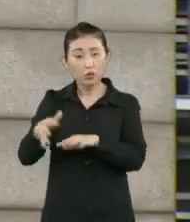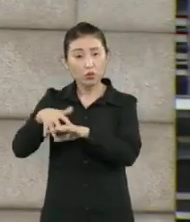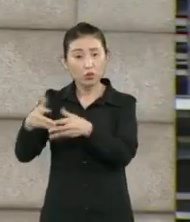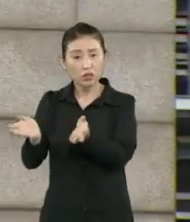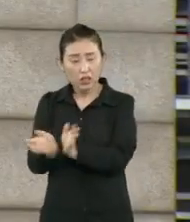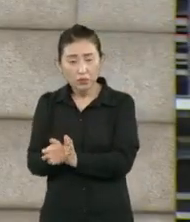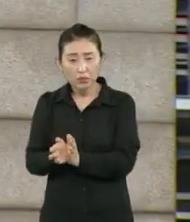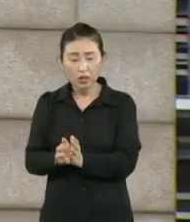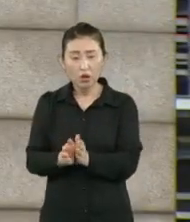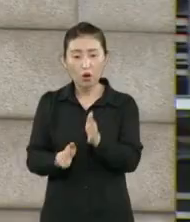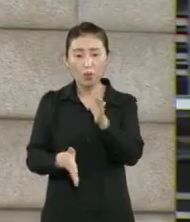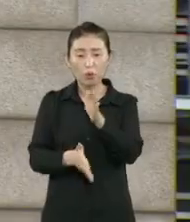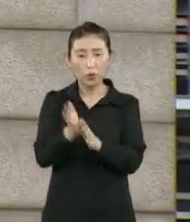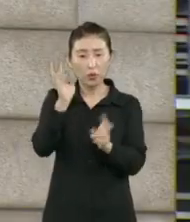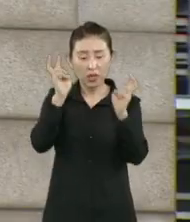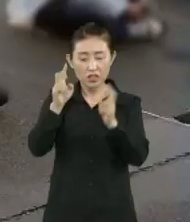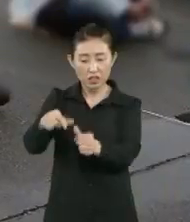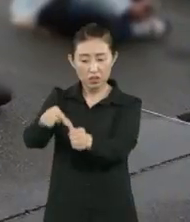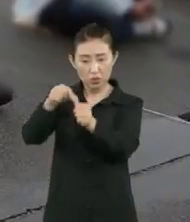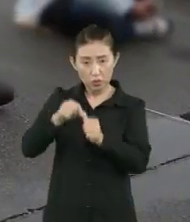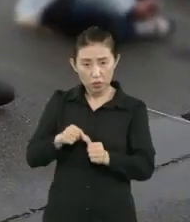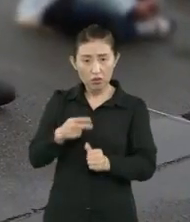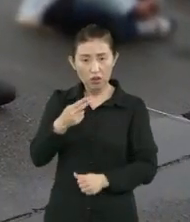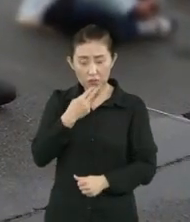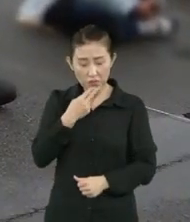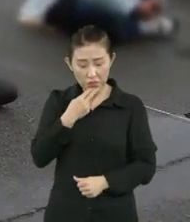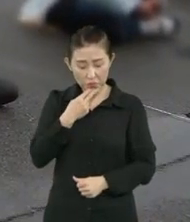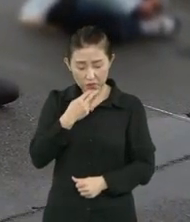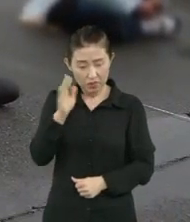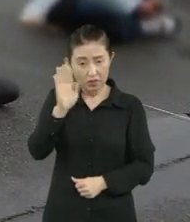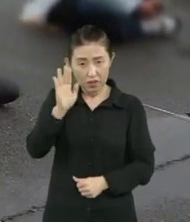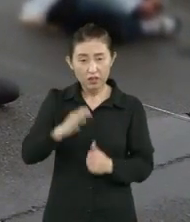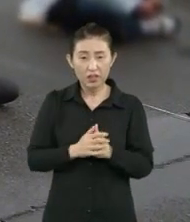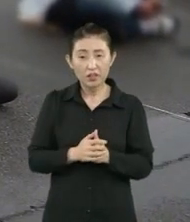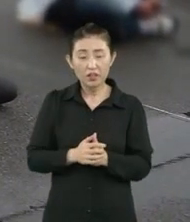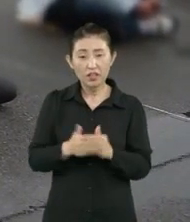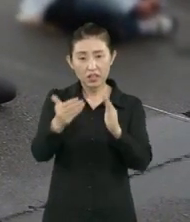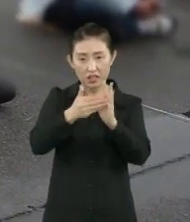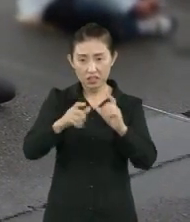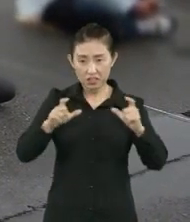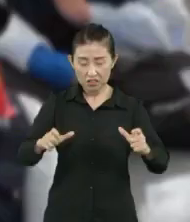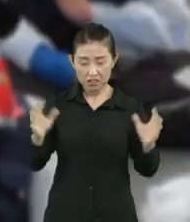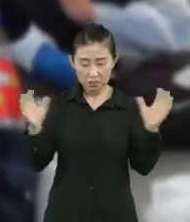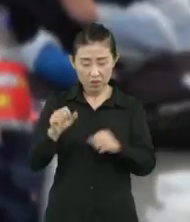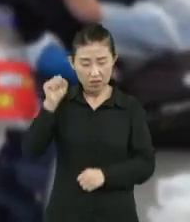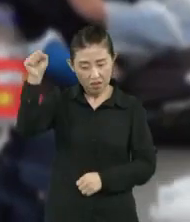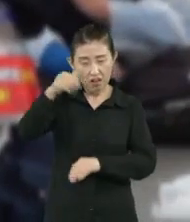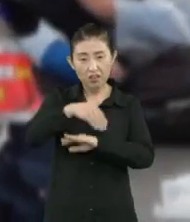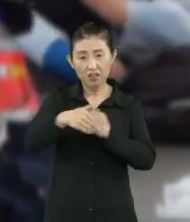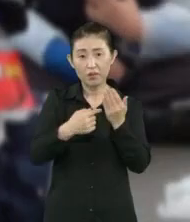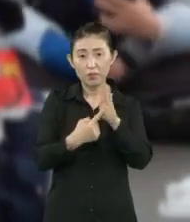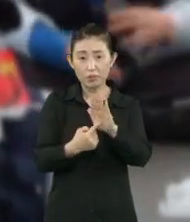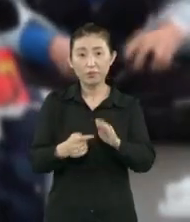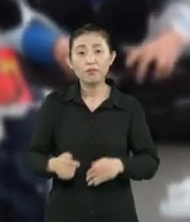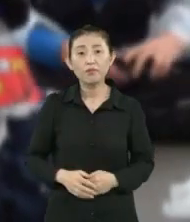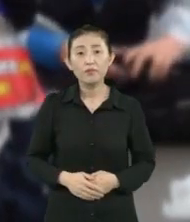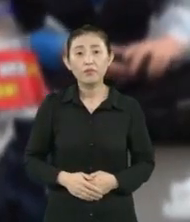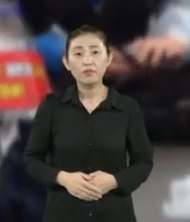총은 현대제철 본사 짓고 용이 아니면 수용 하지 않겠다며 당진에서 결의대회 를 예고했습니다